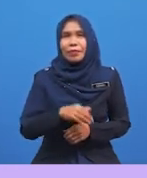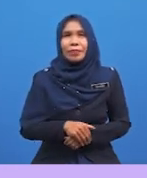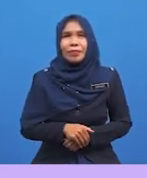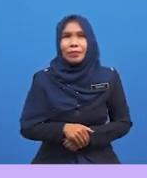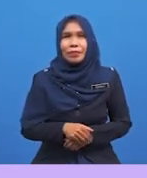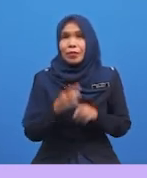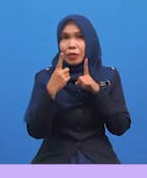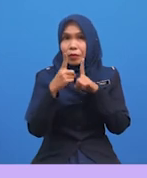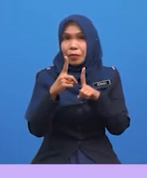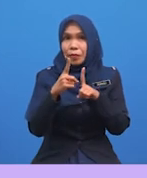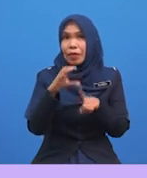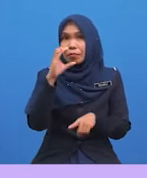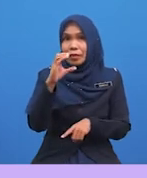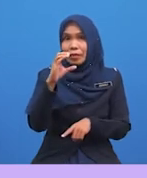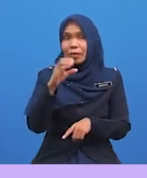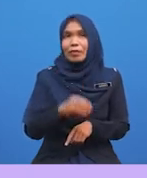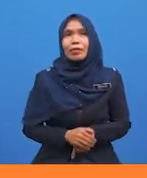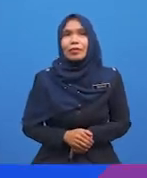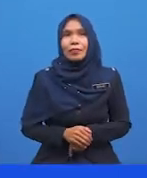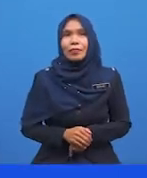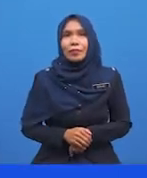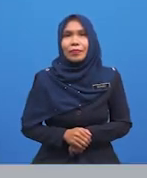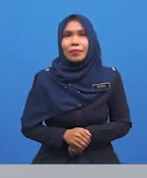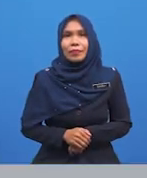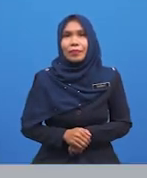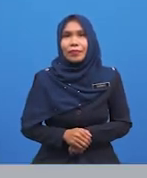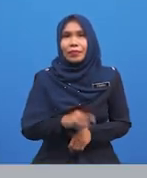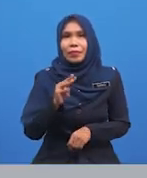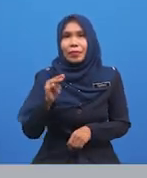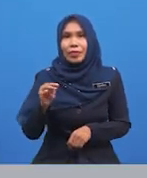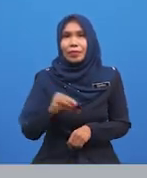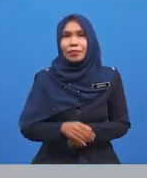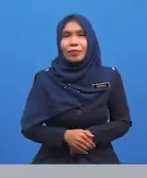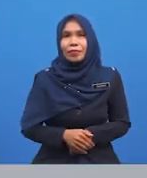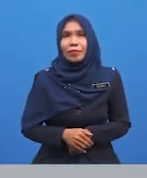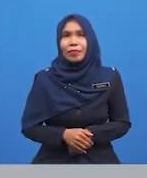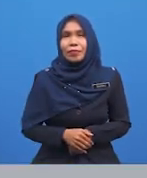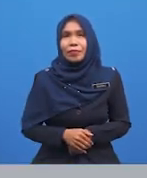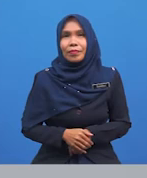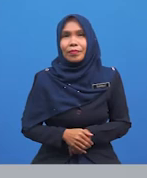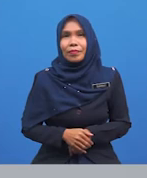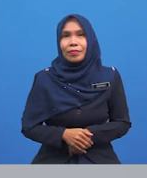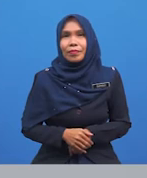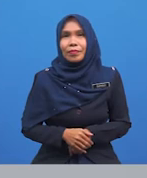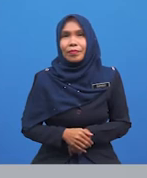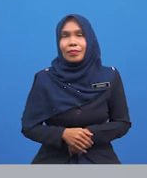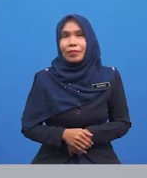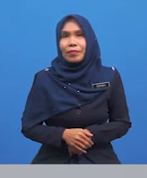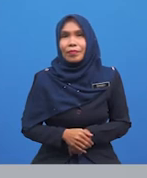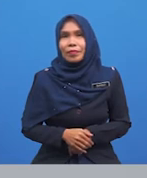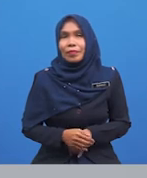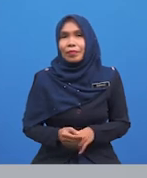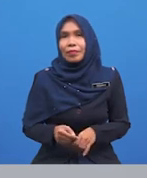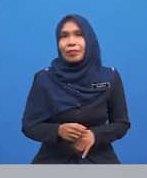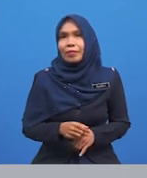murid-murid. Jawapannya ialah C, Bangi. Murid-murid, sekian sahaja sesi